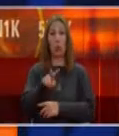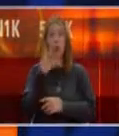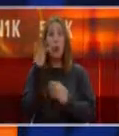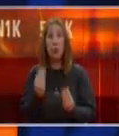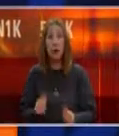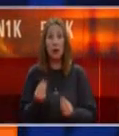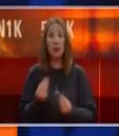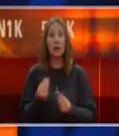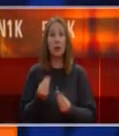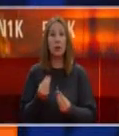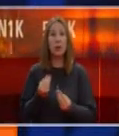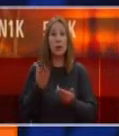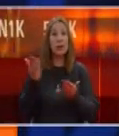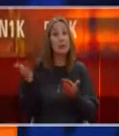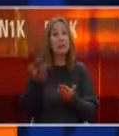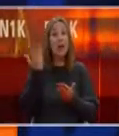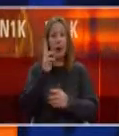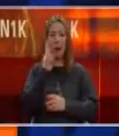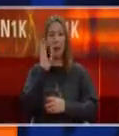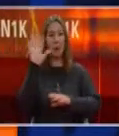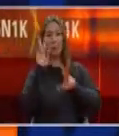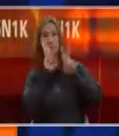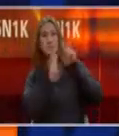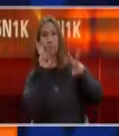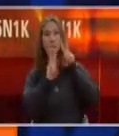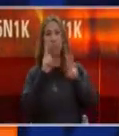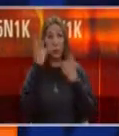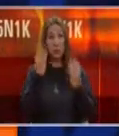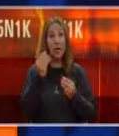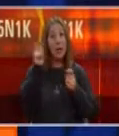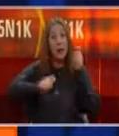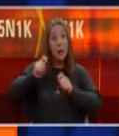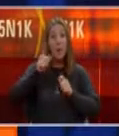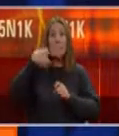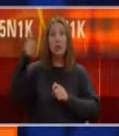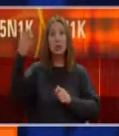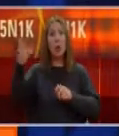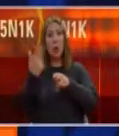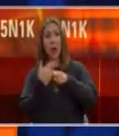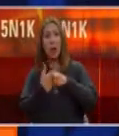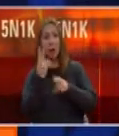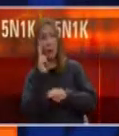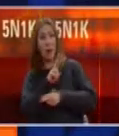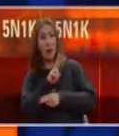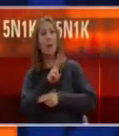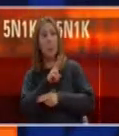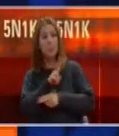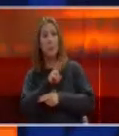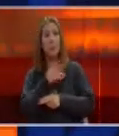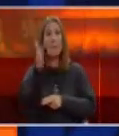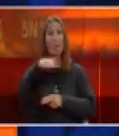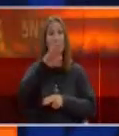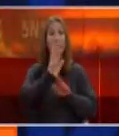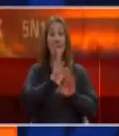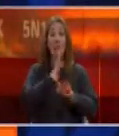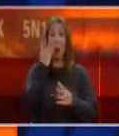olmaları, daha görünür hale gelmesi yapılanların başkalarına örnek olduğu kadar başka bu